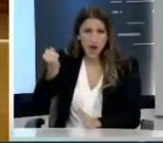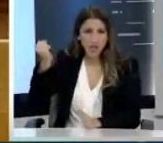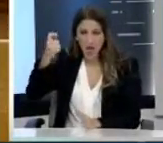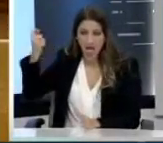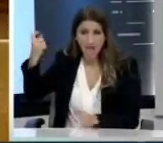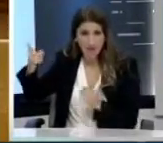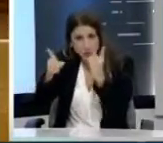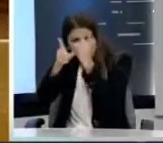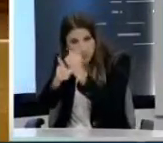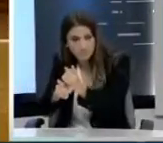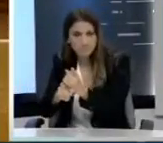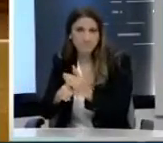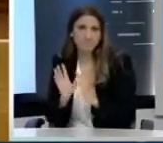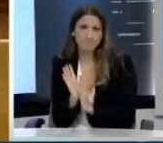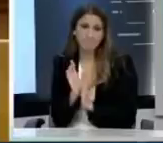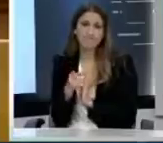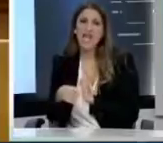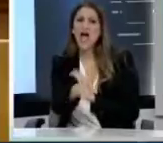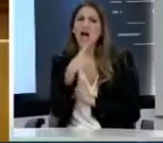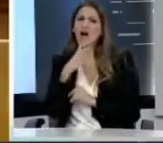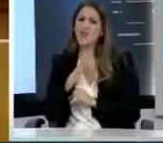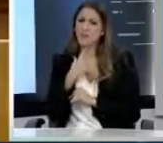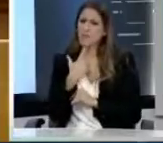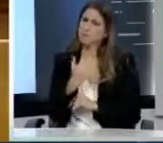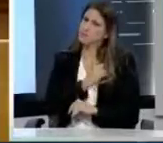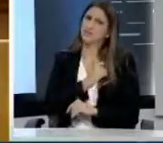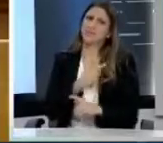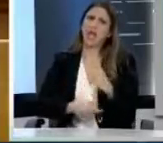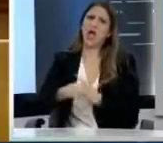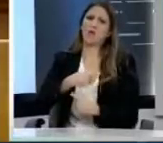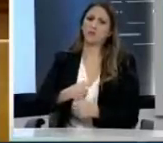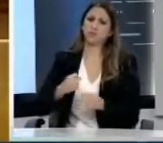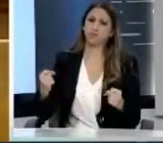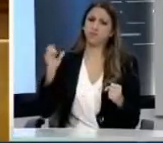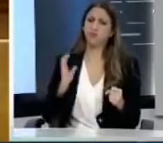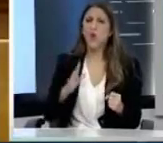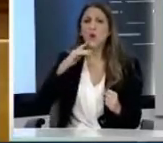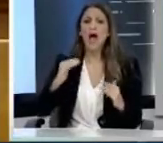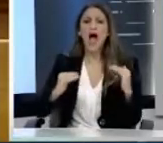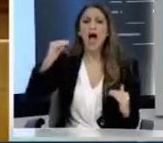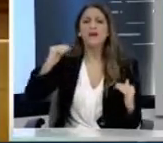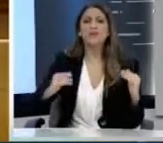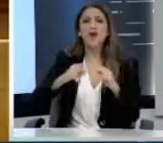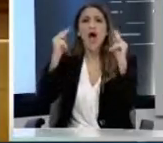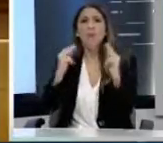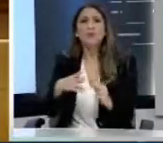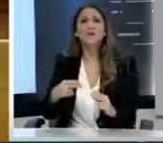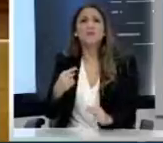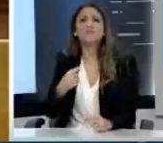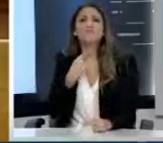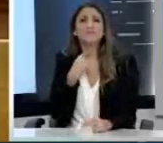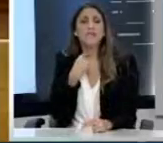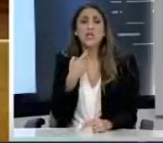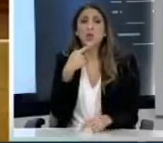Άνθρωποι που πιστέψανε στις αγορές δεν τους βγήκε γιατί υπήρχε η ανισότητα. Και τώρα μας λένε